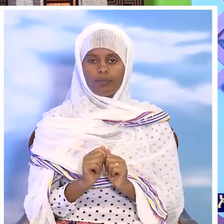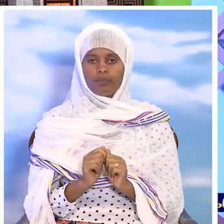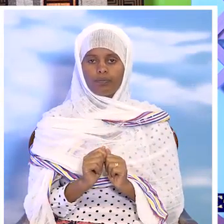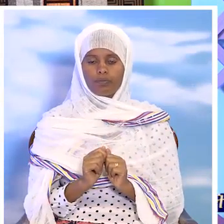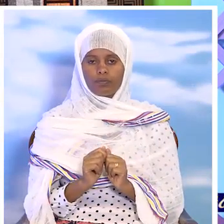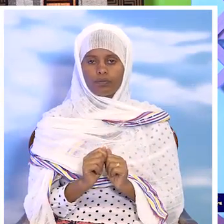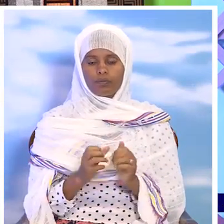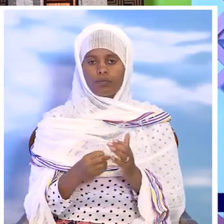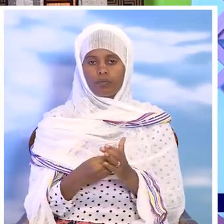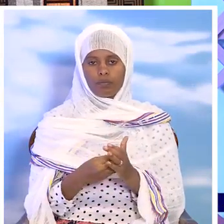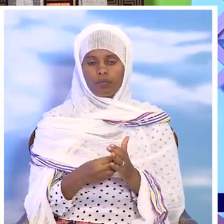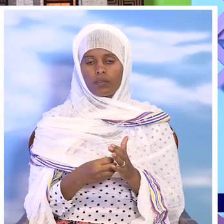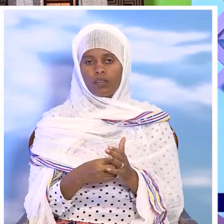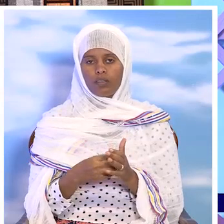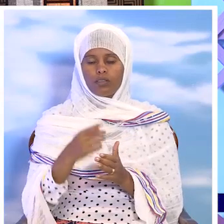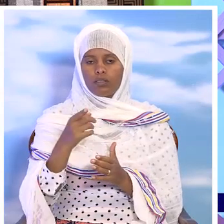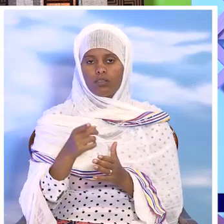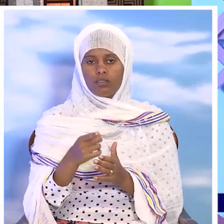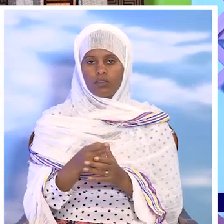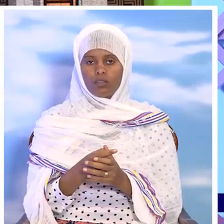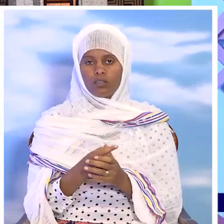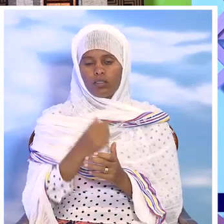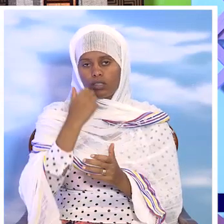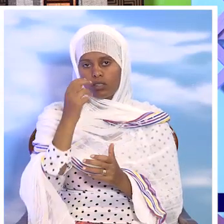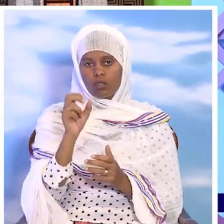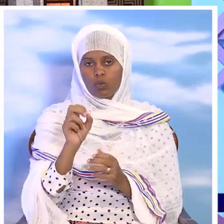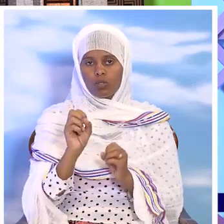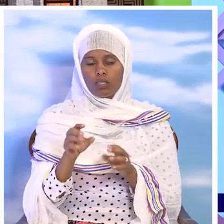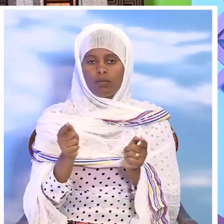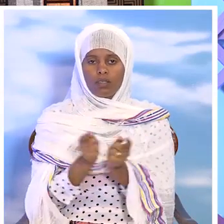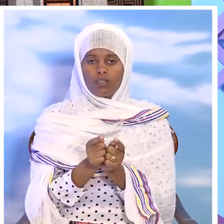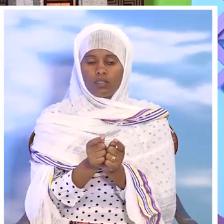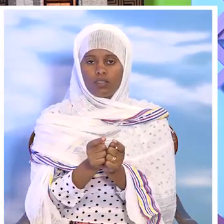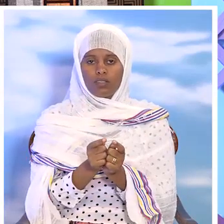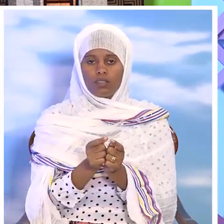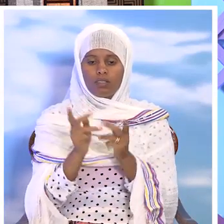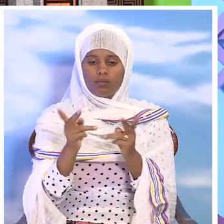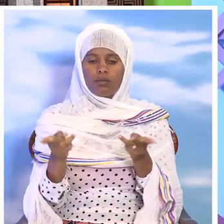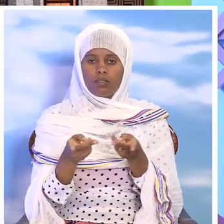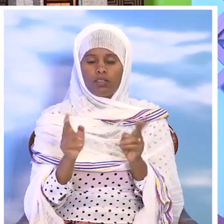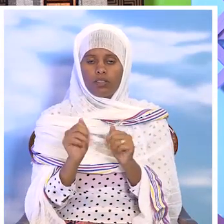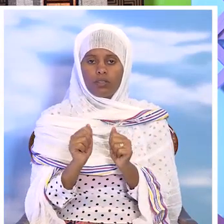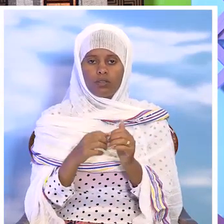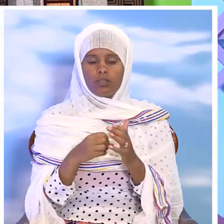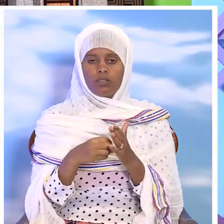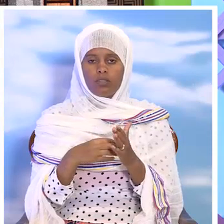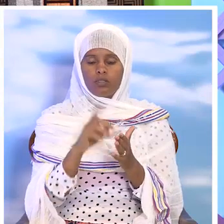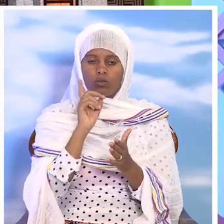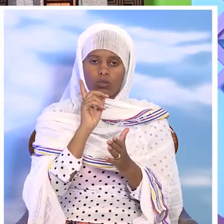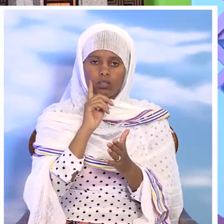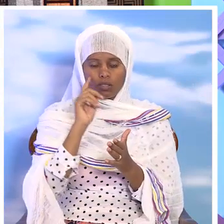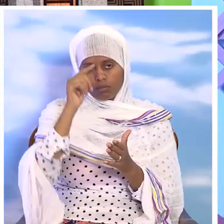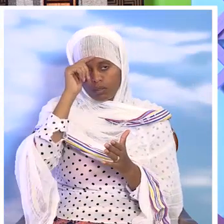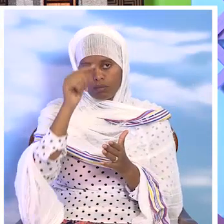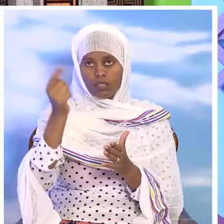ስለዚ እዚ ናይ ዕለቱ ወንጀል ሕፅር ዝበለ ነዚ ይመስል ማለት እዩ። ስለዚ ኩሉ ግዜ ምእመናን ናይ